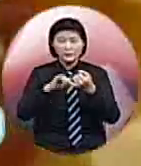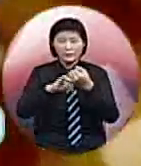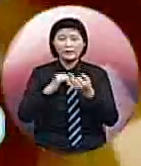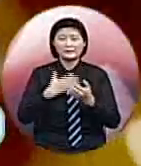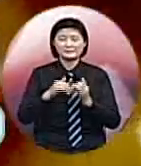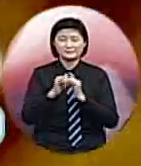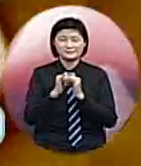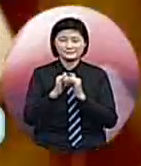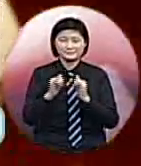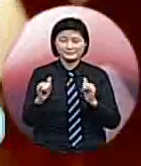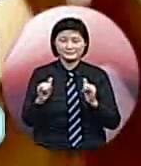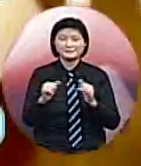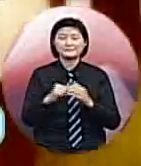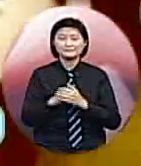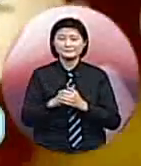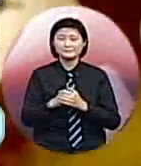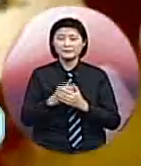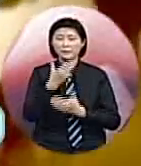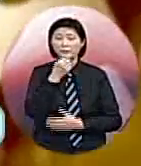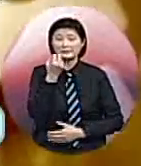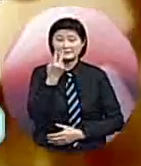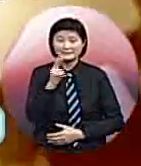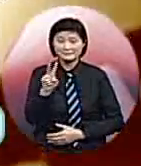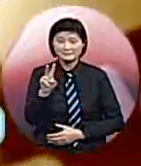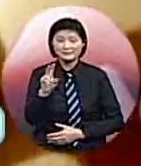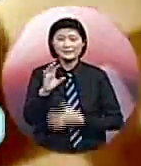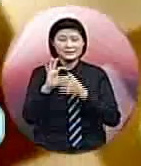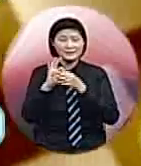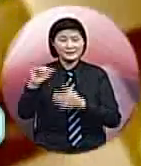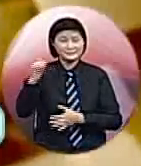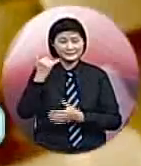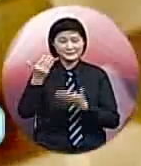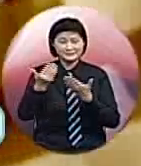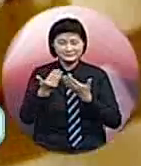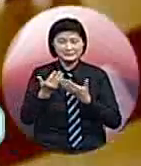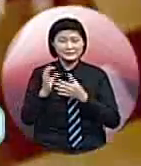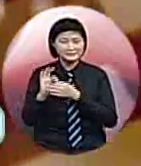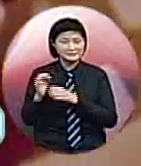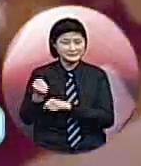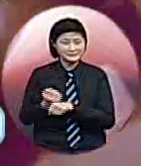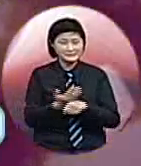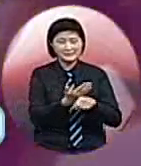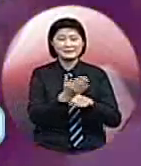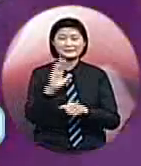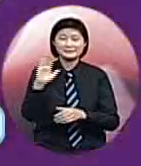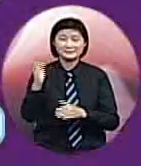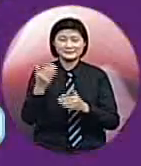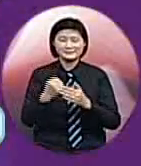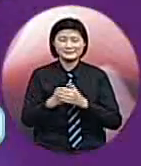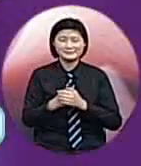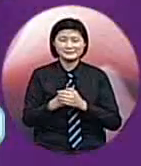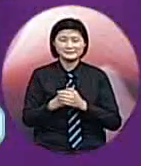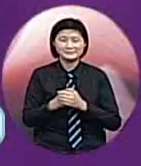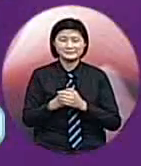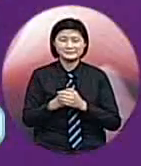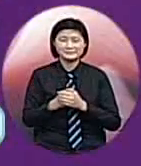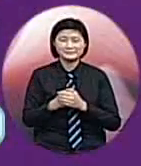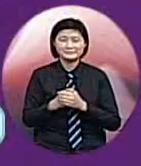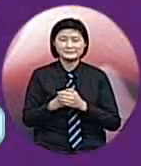아신 분은. 그 우리 복지 TV로 연락을 예. 좀 해주시면 어머니께 연락을 드리도록 하겠습니다. 예, 그렇게 네,